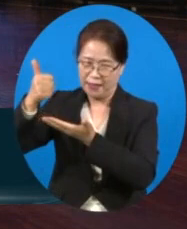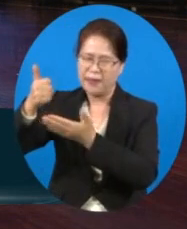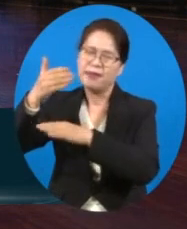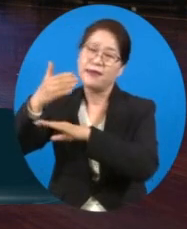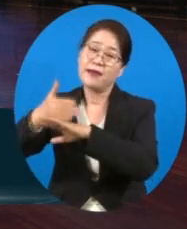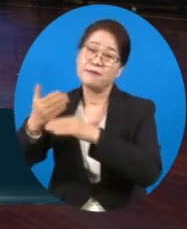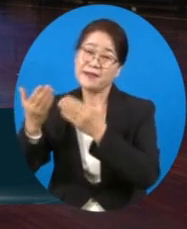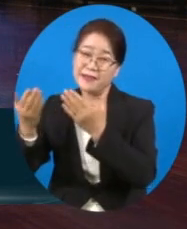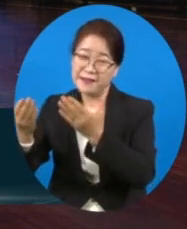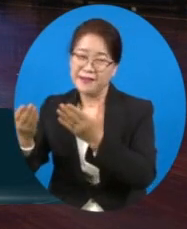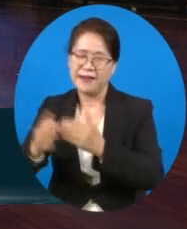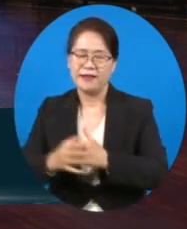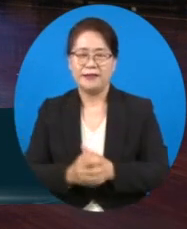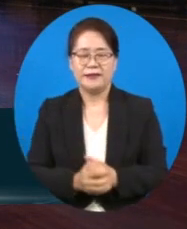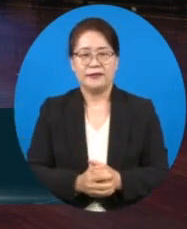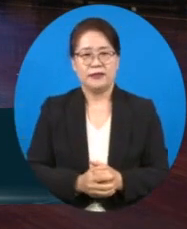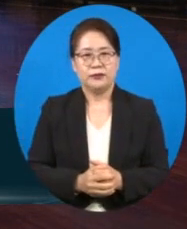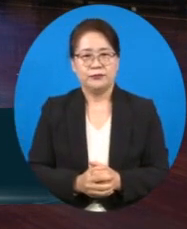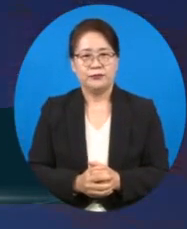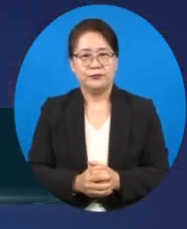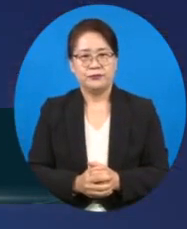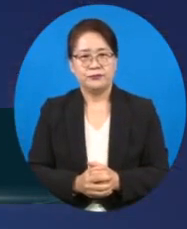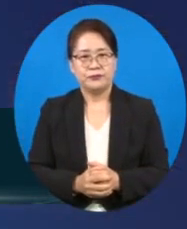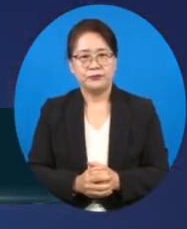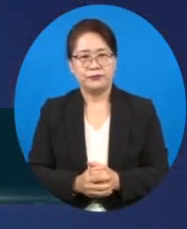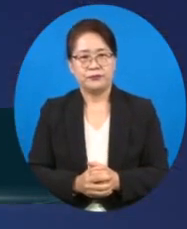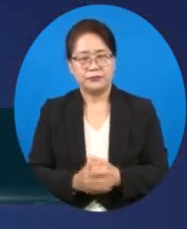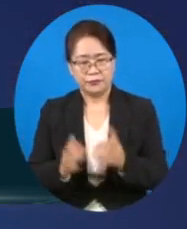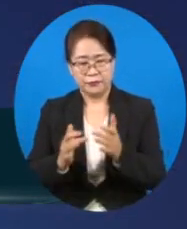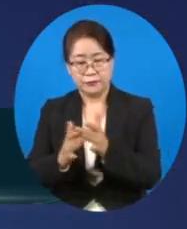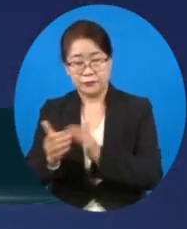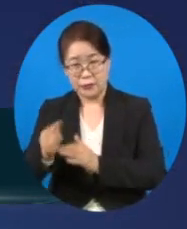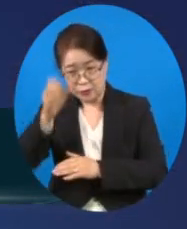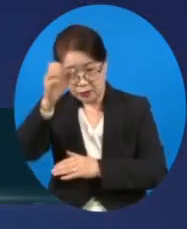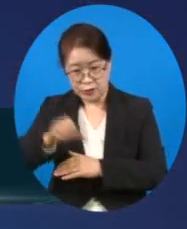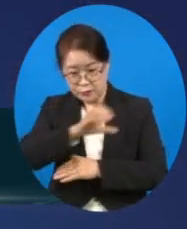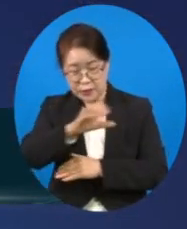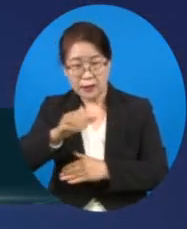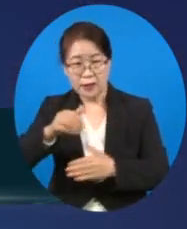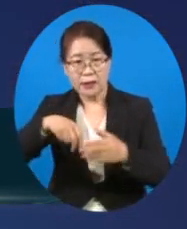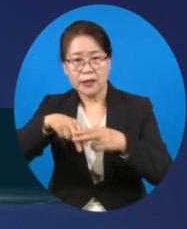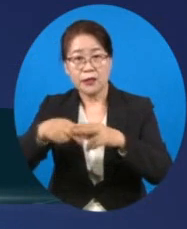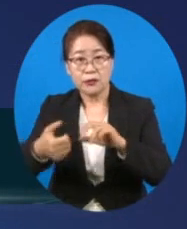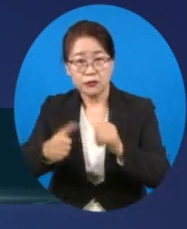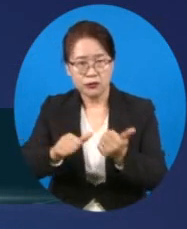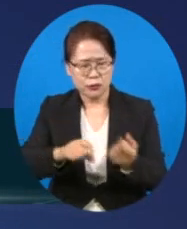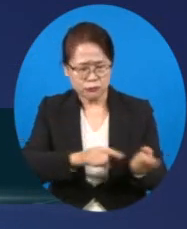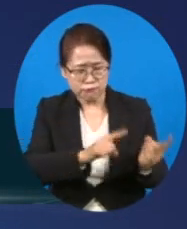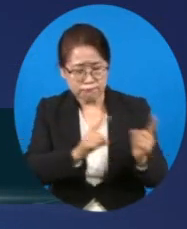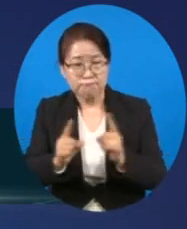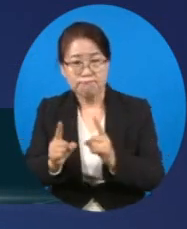감사하노니 예수님께서 십자가에 달려 죽으시고 부활하심으로